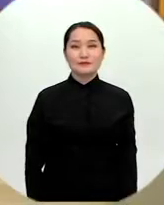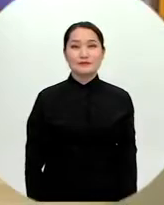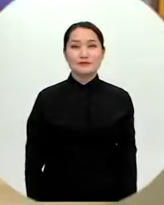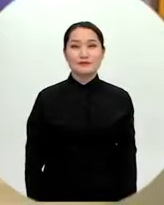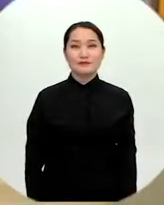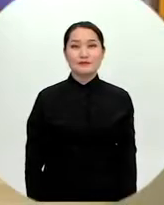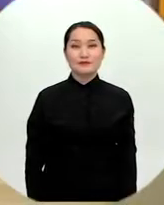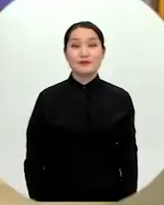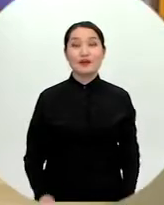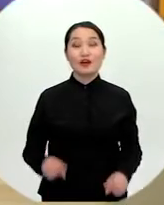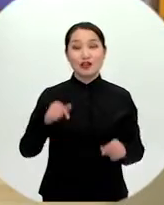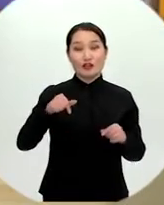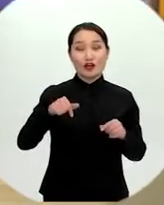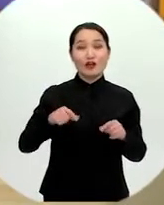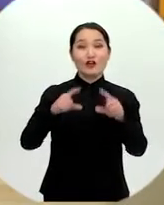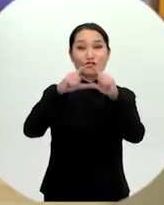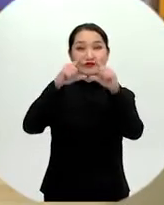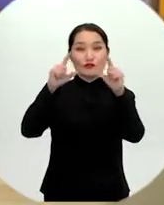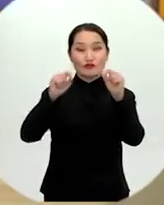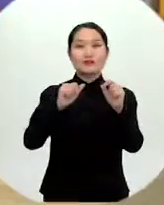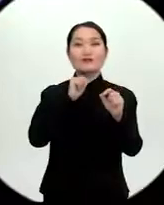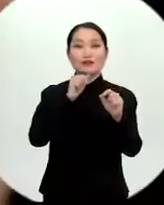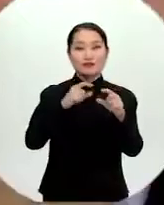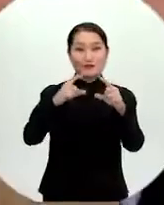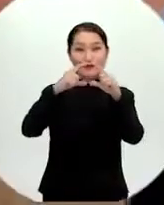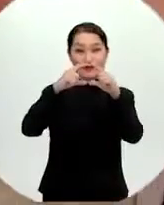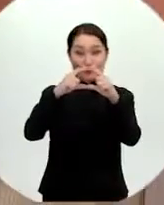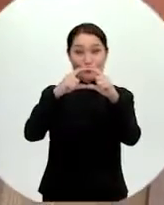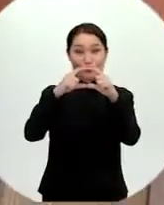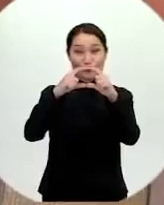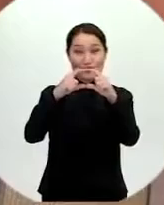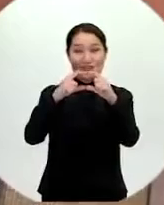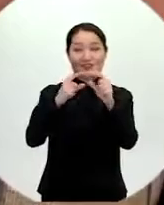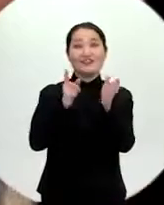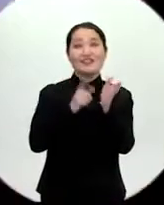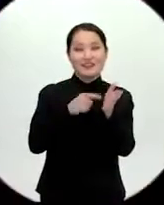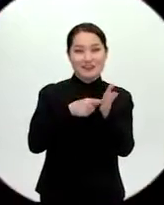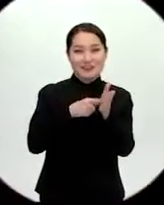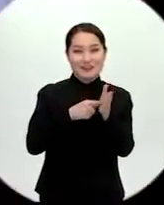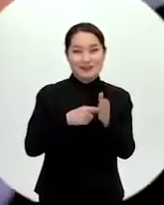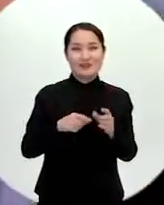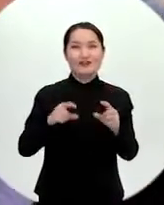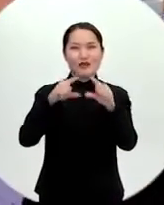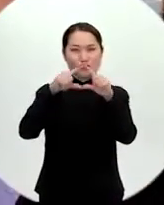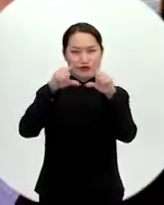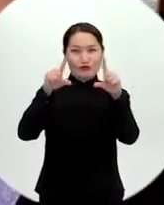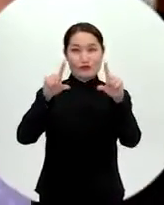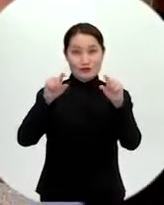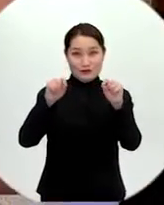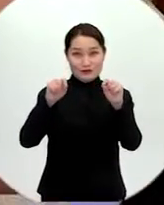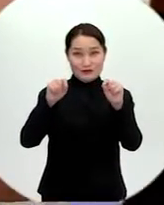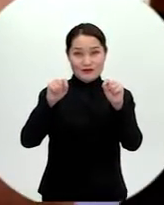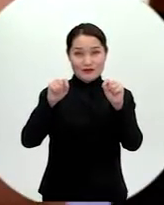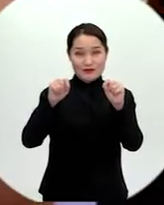За одоо бид нарт дугуй дүрс хэрэг болсон. За дугуй дүрсийг яаж үүсгэхгүй гэхээр дөрвөлжин дүрс байж хахад дугуй